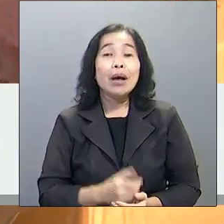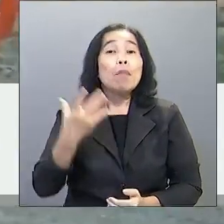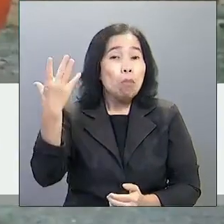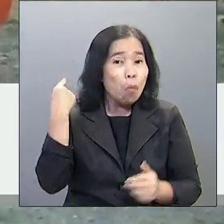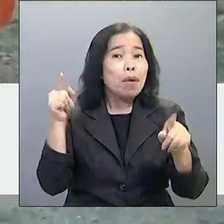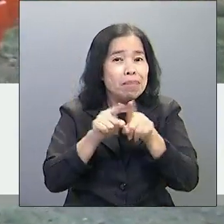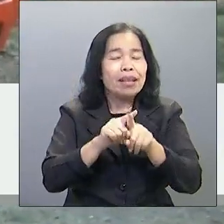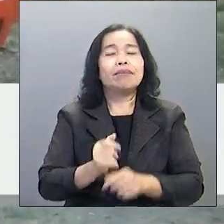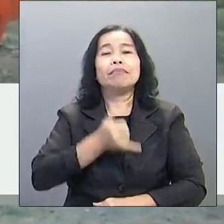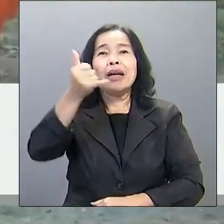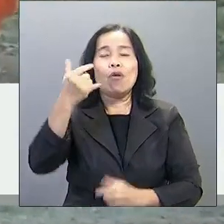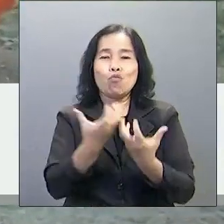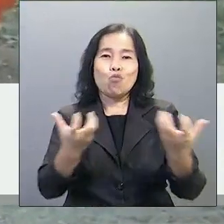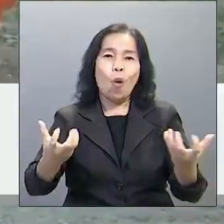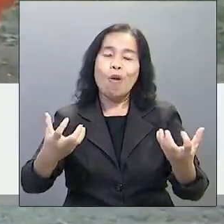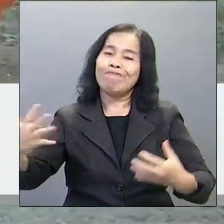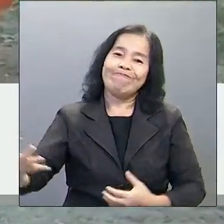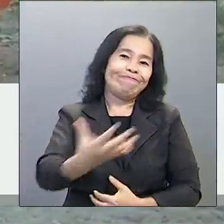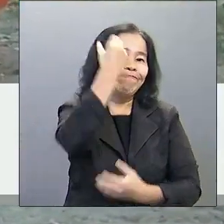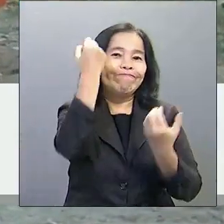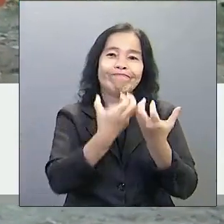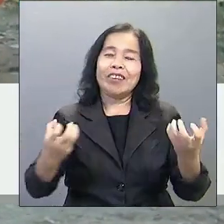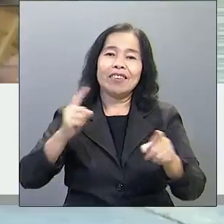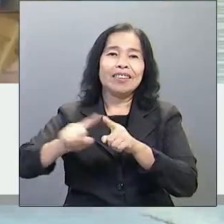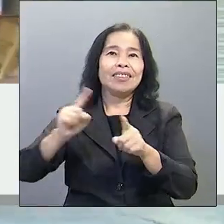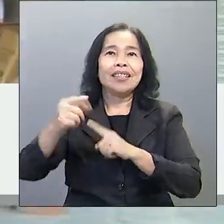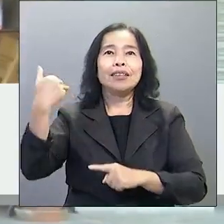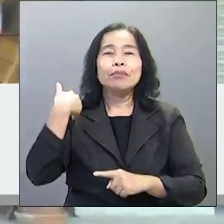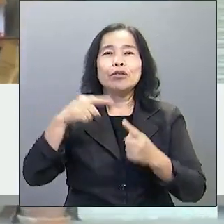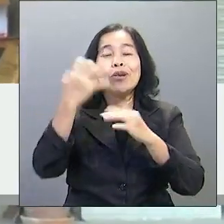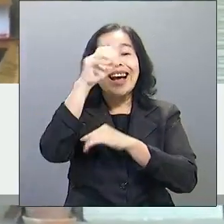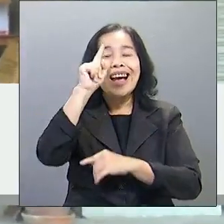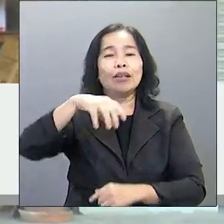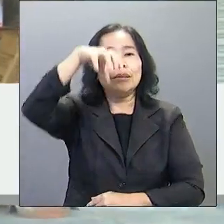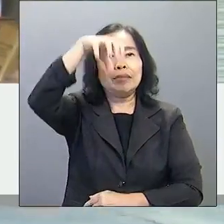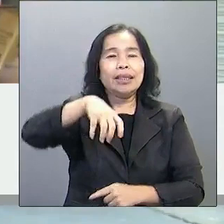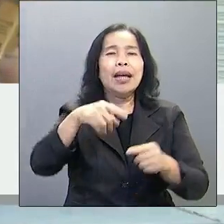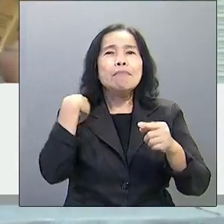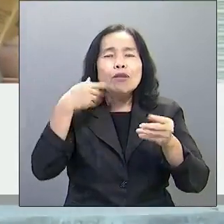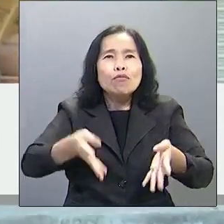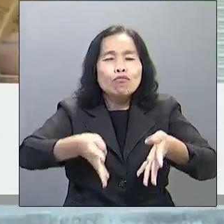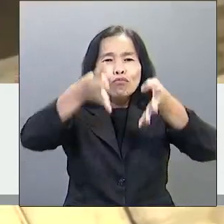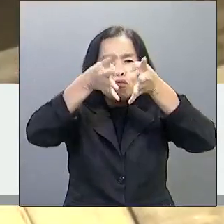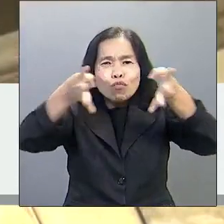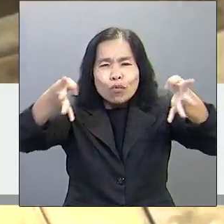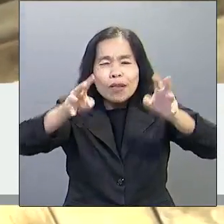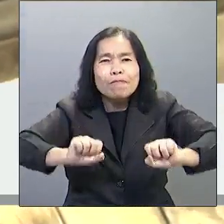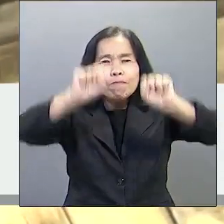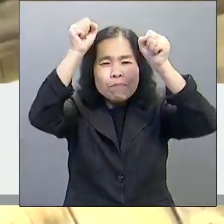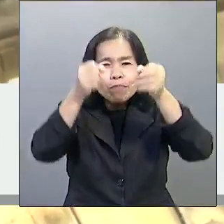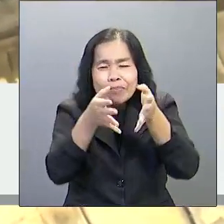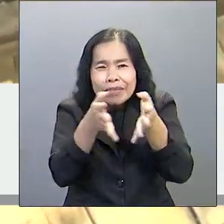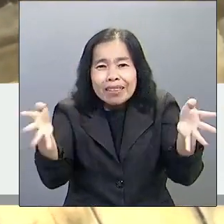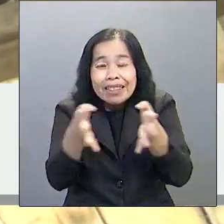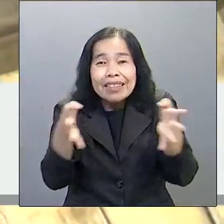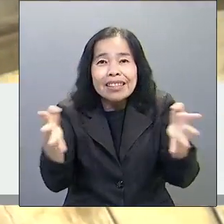ไปตรวจยึดอุปกรณ์ขุดเหรียญบิตคอยดังกล่าวอีกจุดหนึ่งอยู่ที่บริเวณห้องแถวเลขที่188/4หมู่ที่